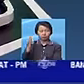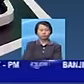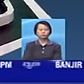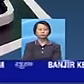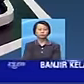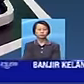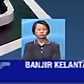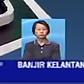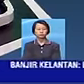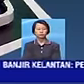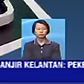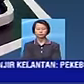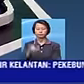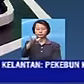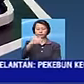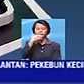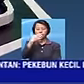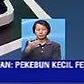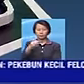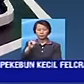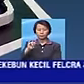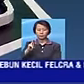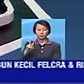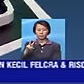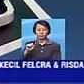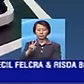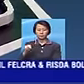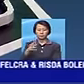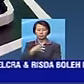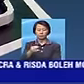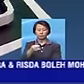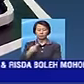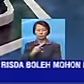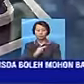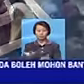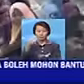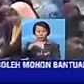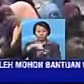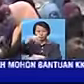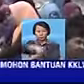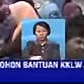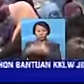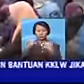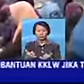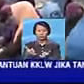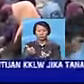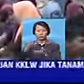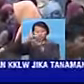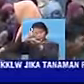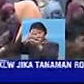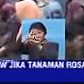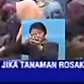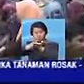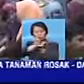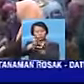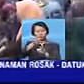Noor. Ya, terima kasih Ivan, dan kita sekali lagi pada malam ini berlintas langsung